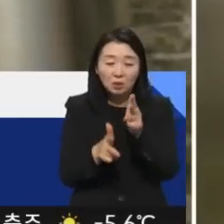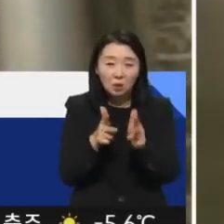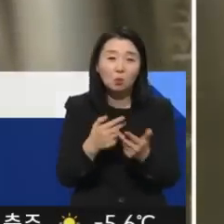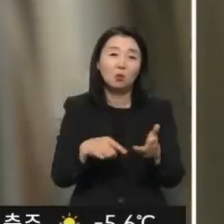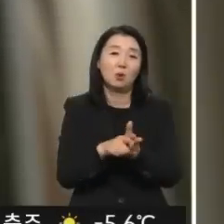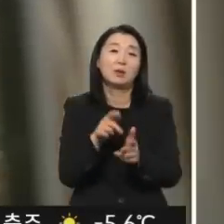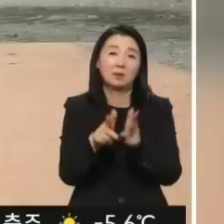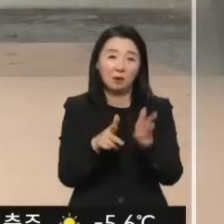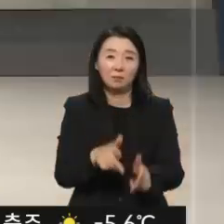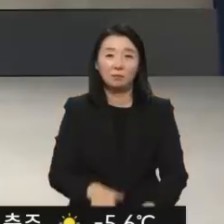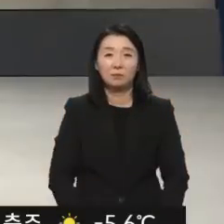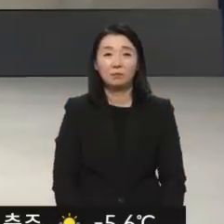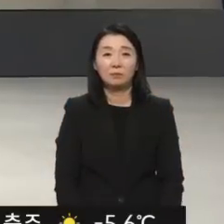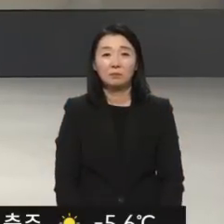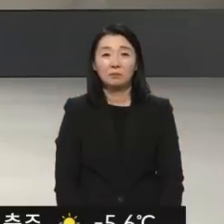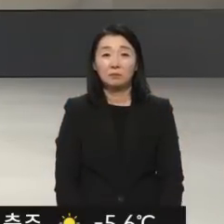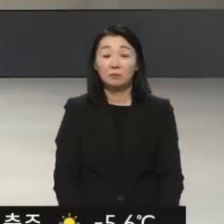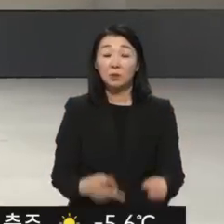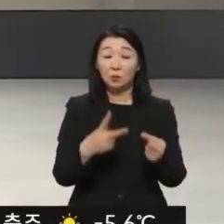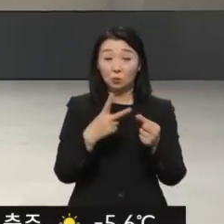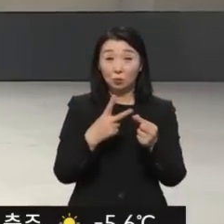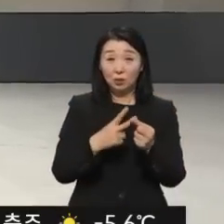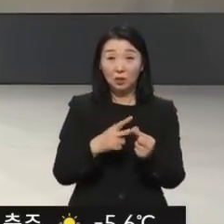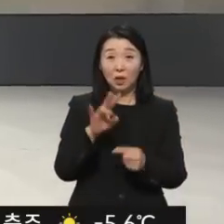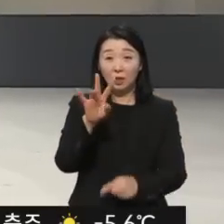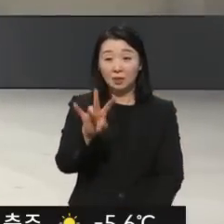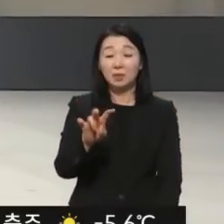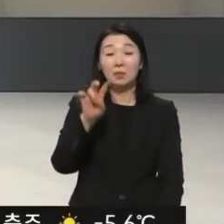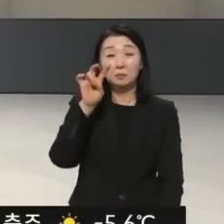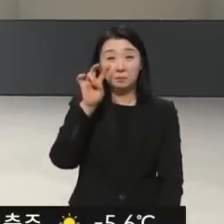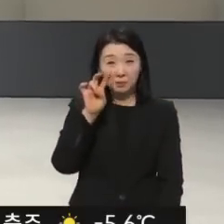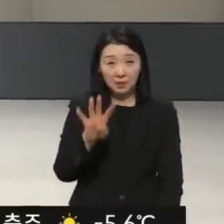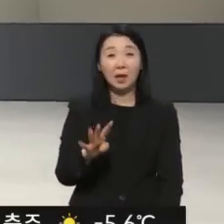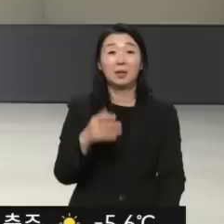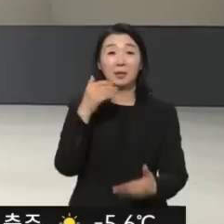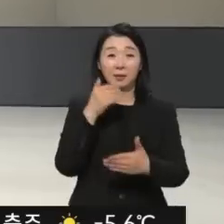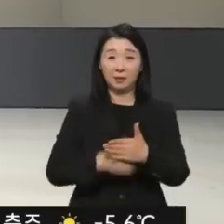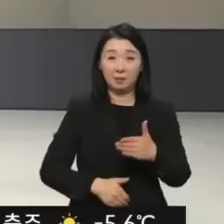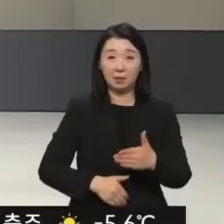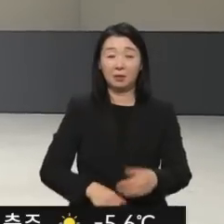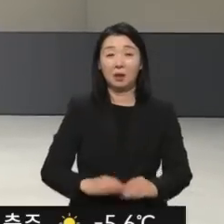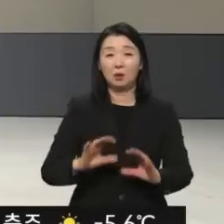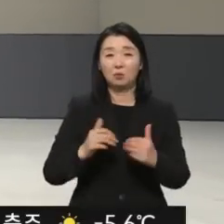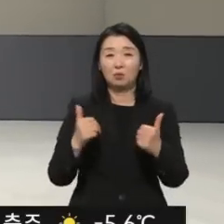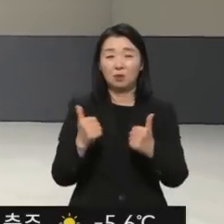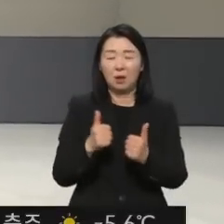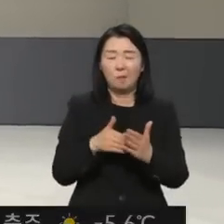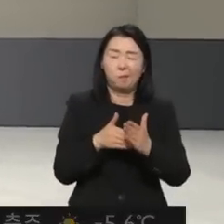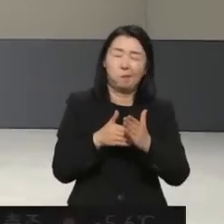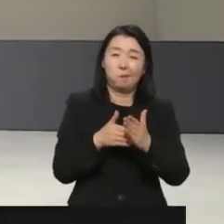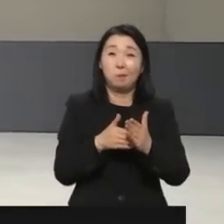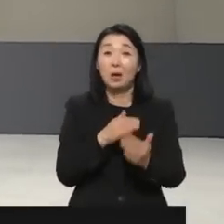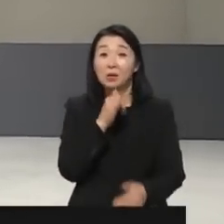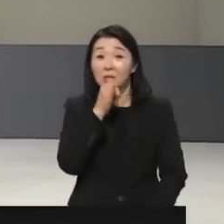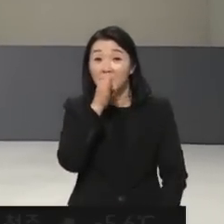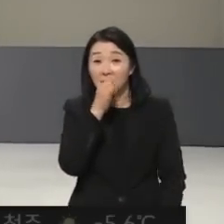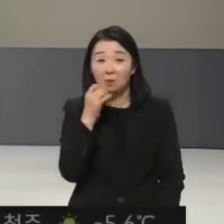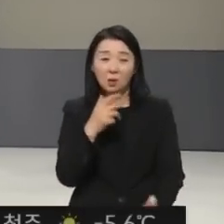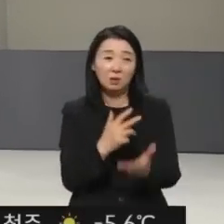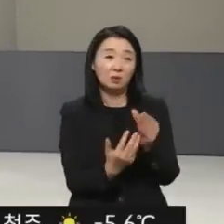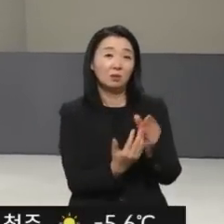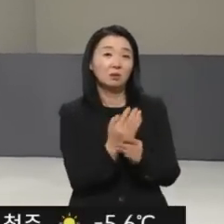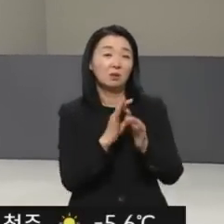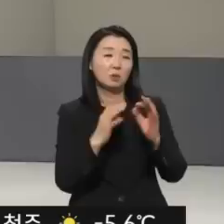사업입니다. 두 번째 픽은 24일 남았답니다. 국회에서 꽉 막힌 건 또 있습니다. 바로 이태원